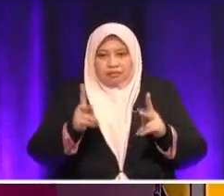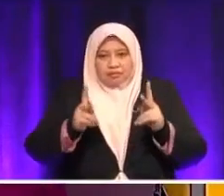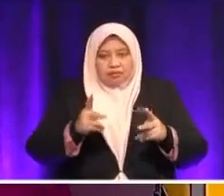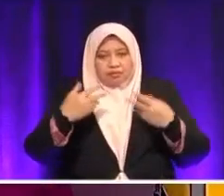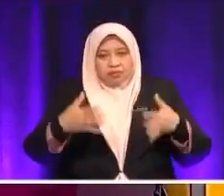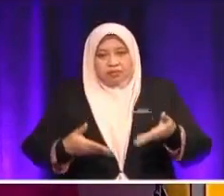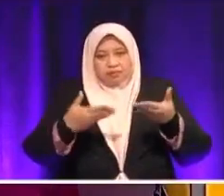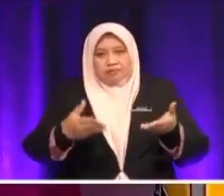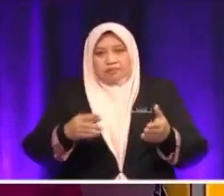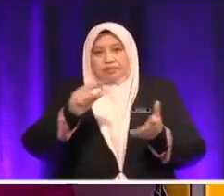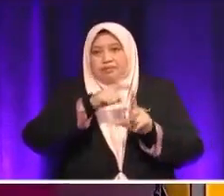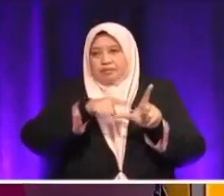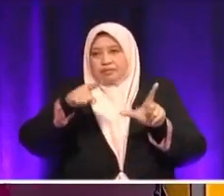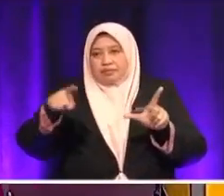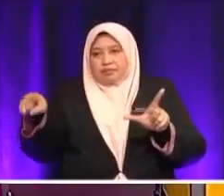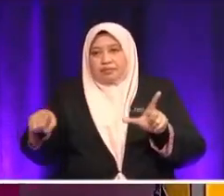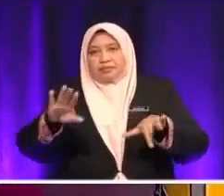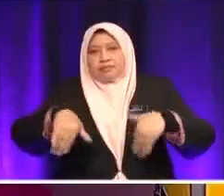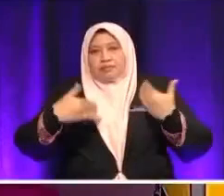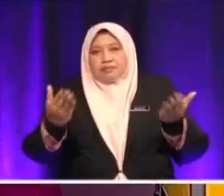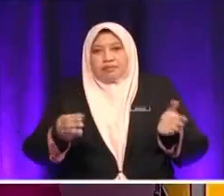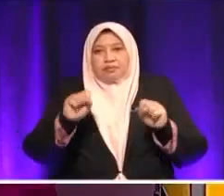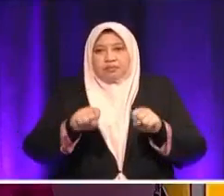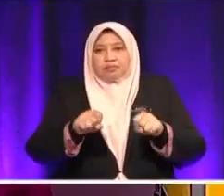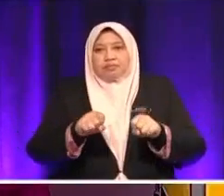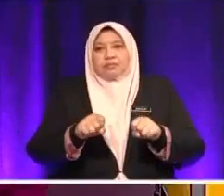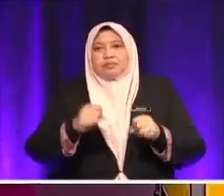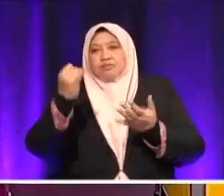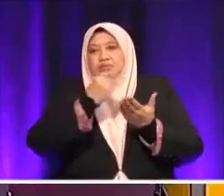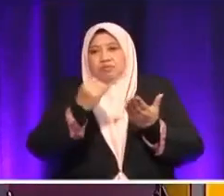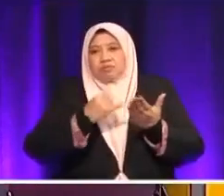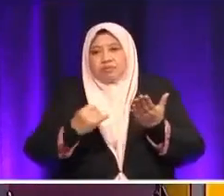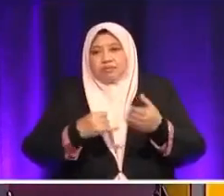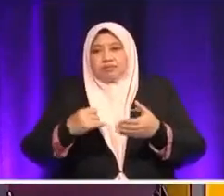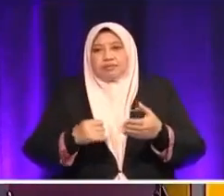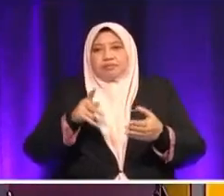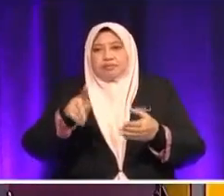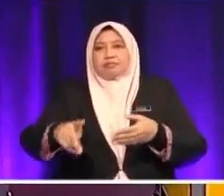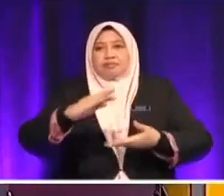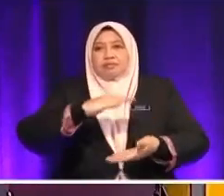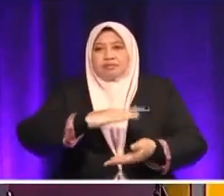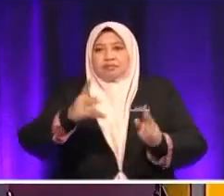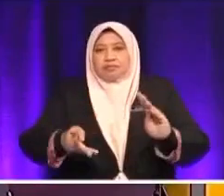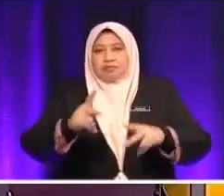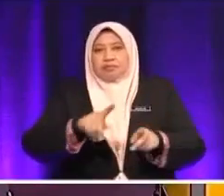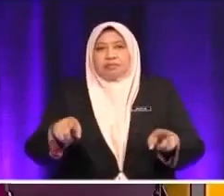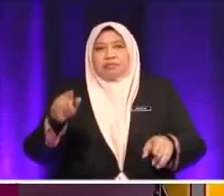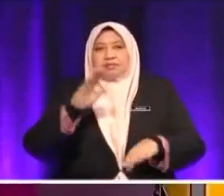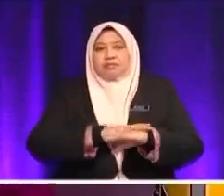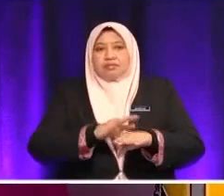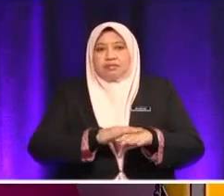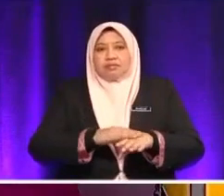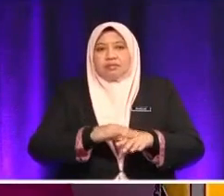seperti ini bagaimana Bolehkah kita melukis kotak atas kertas Kraft yang sama